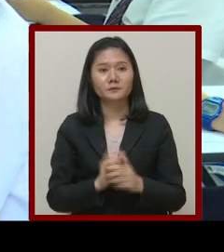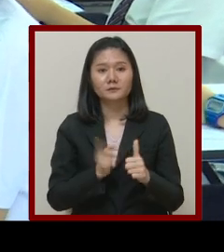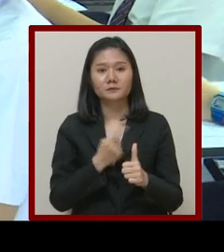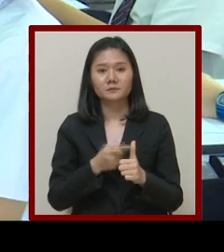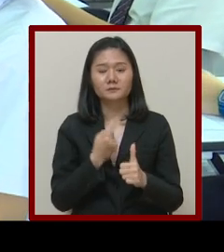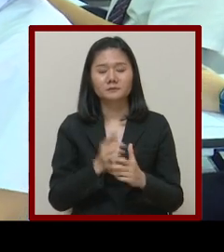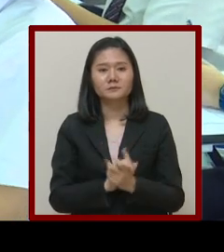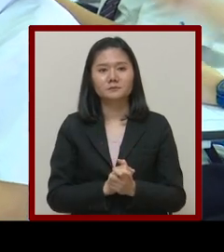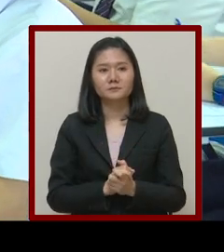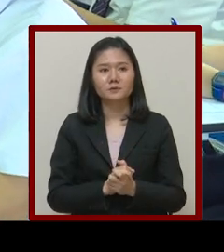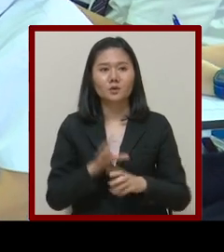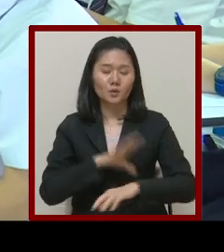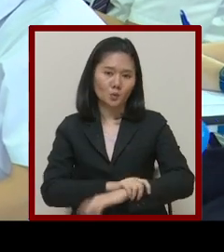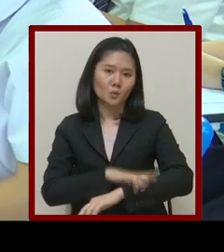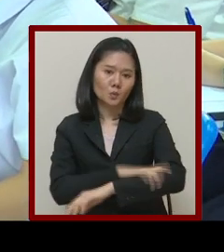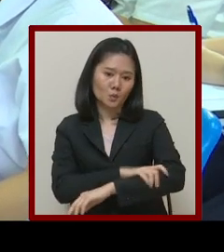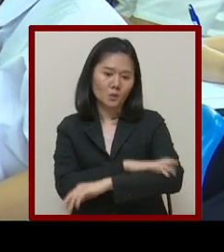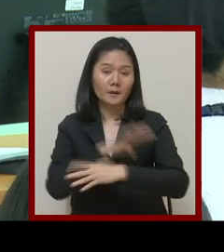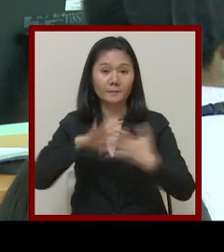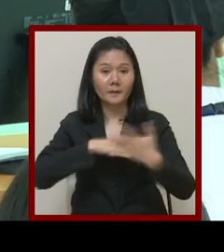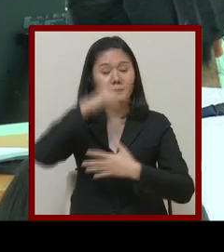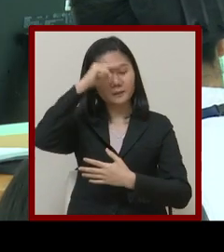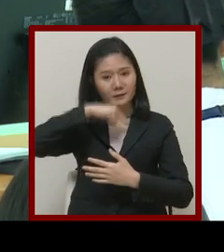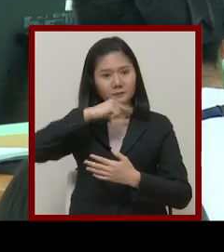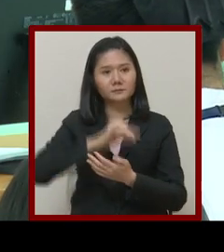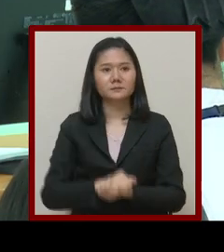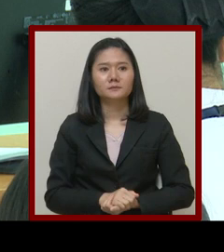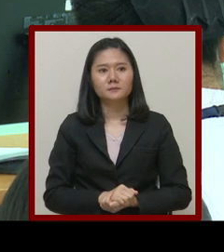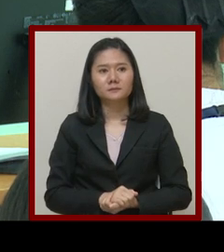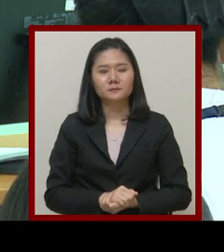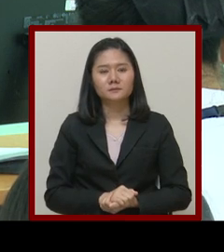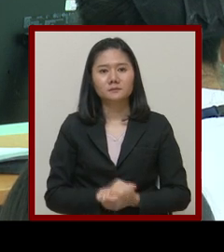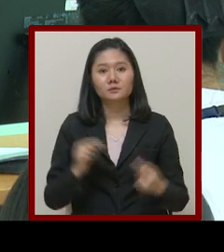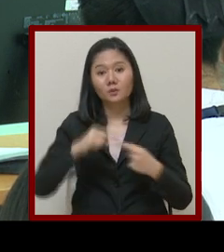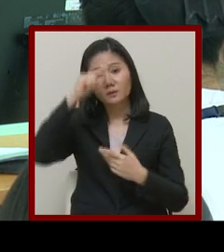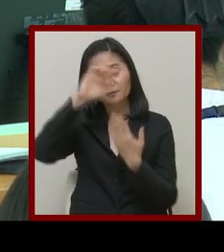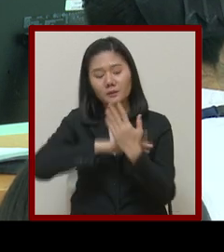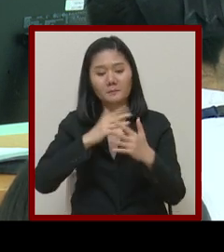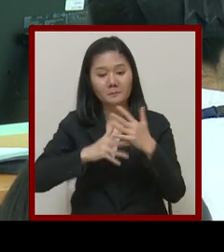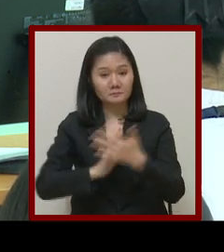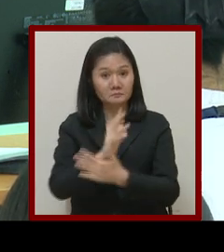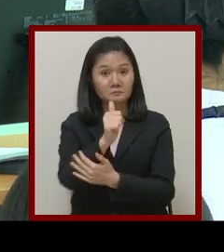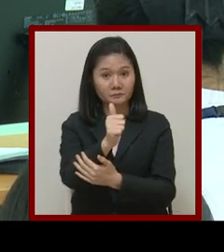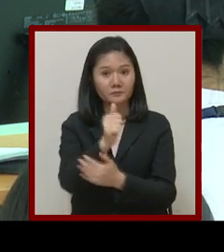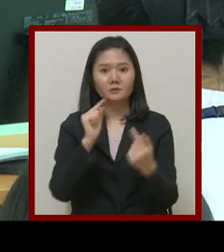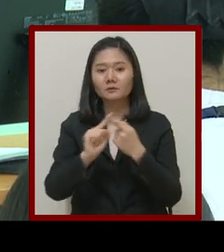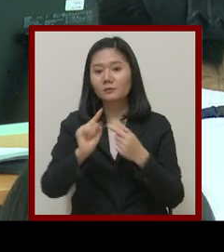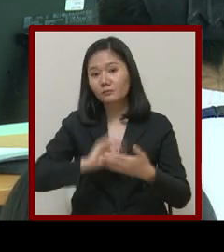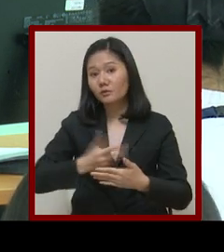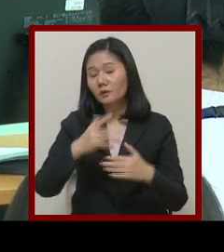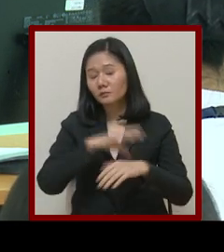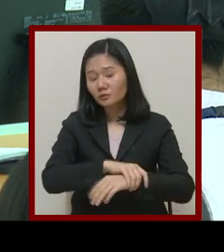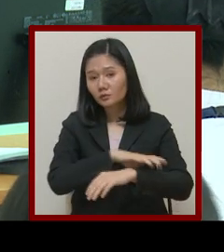แรกเลยนวดแผนไทยถือว่าประเทศไทยประสบความสำเร็จไหมคะในเรื่องของโปร